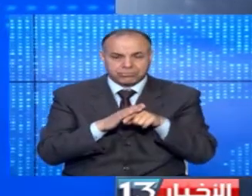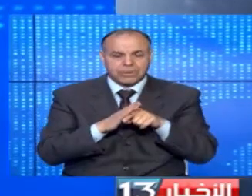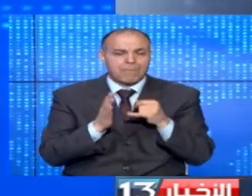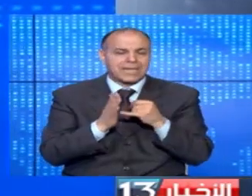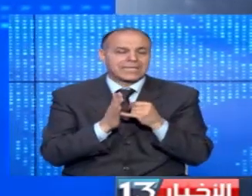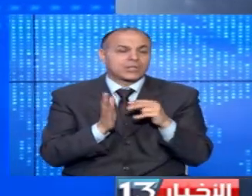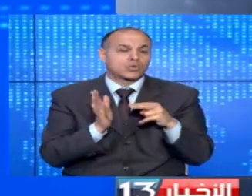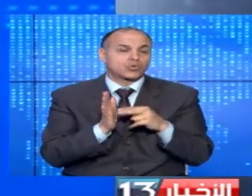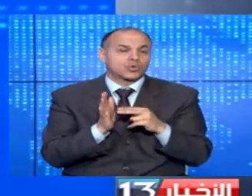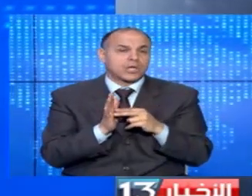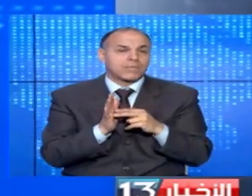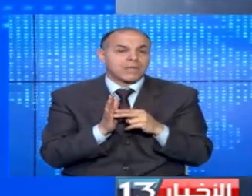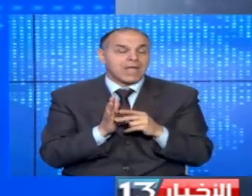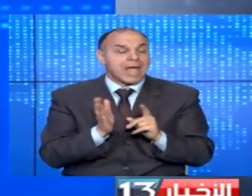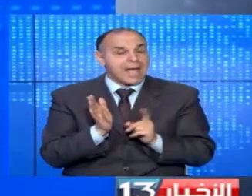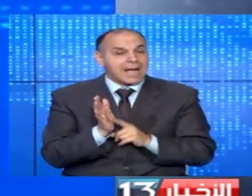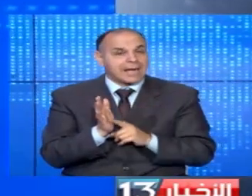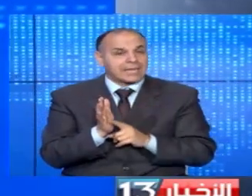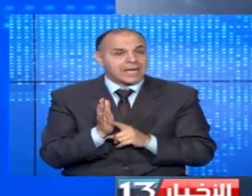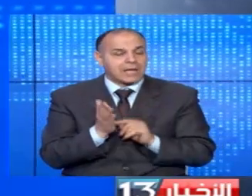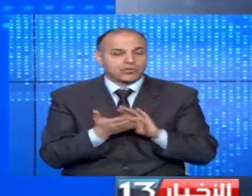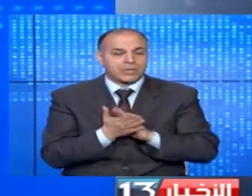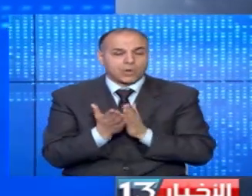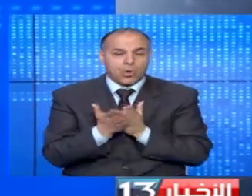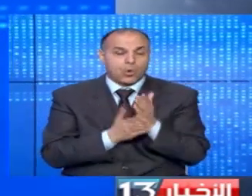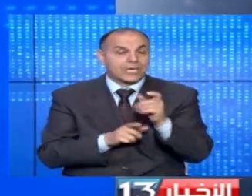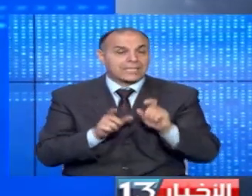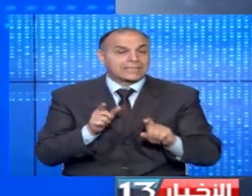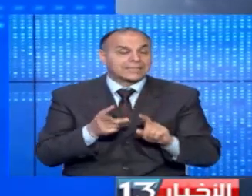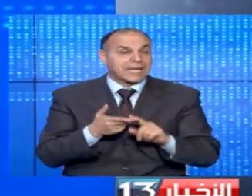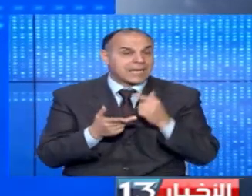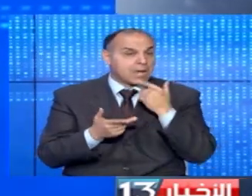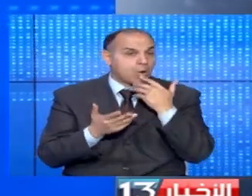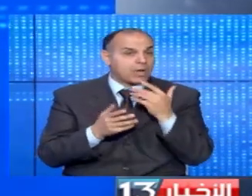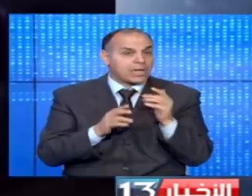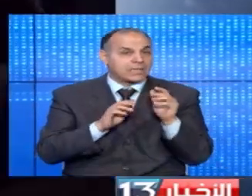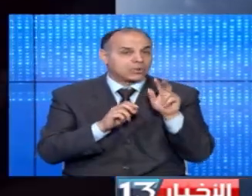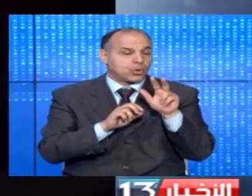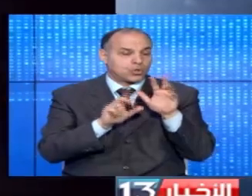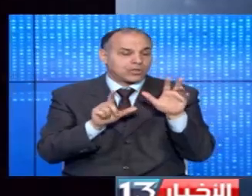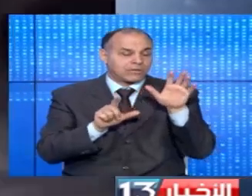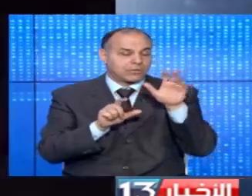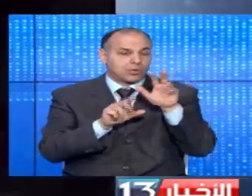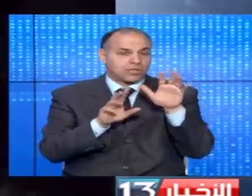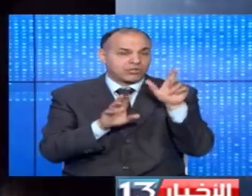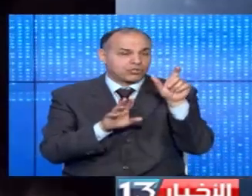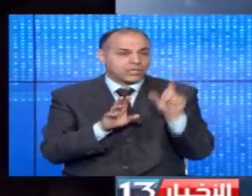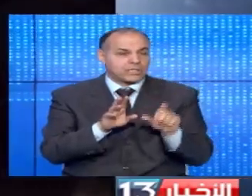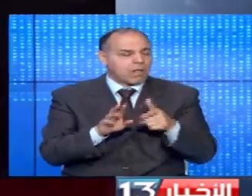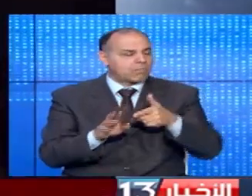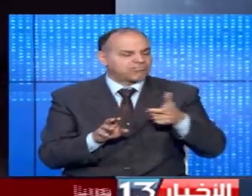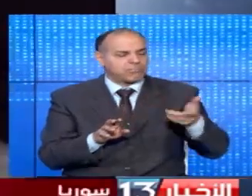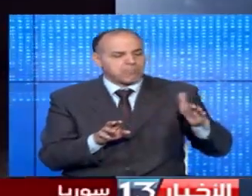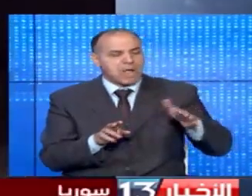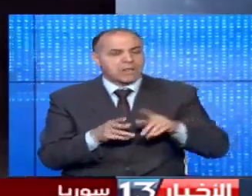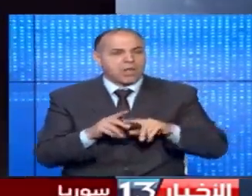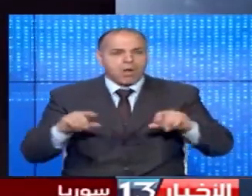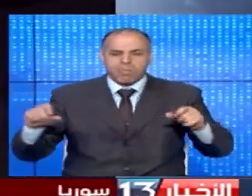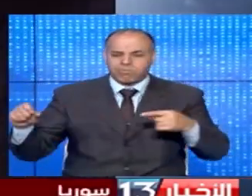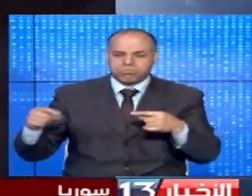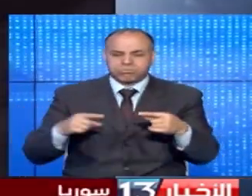سوريا اكد المرصد السوري لحقوق الانسان ان تسعه وثلاثين شخصا على الاقل قتلوا في اشتباكات